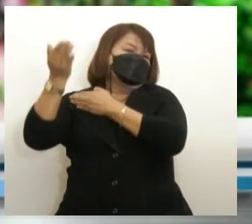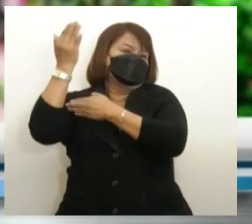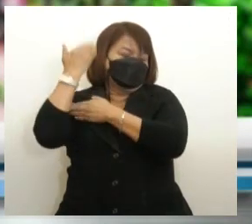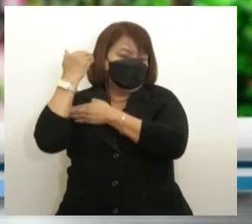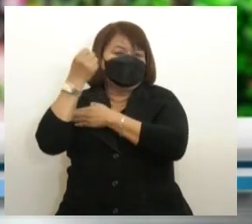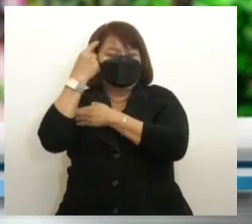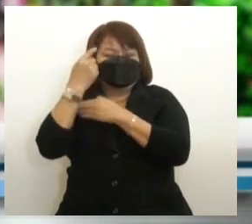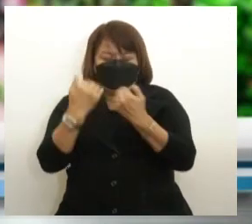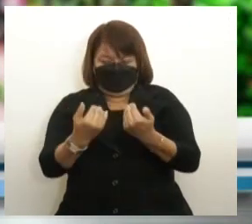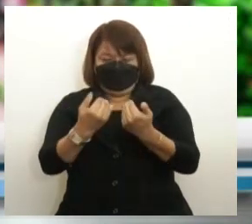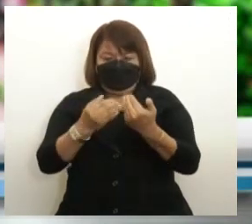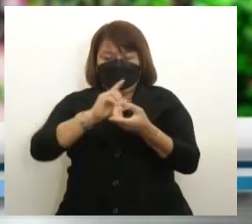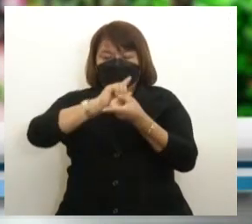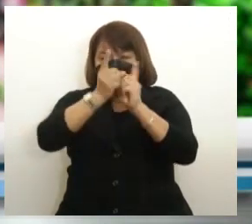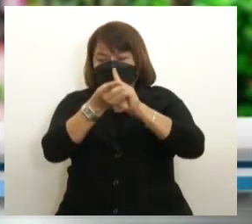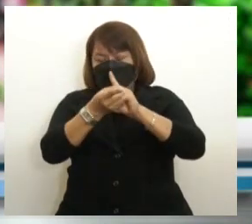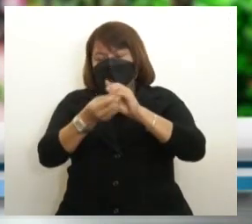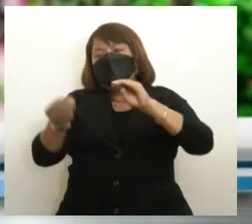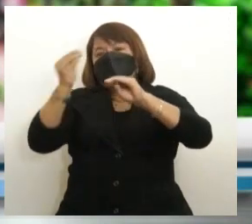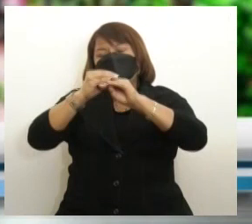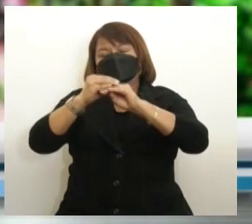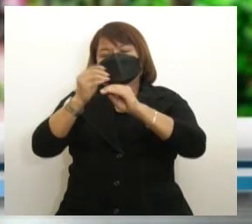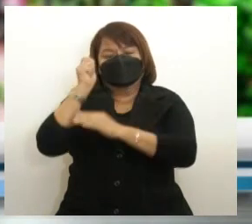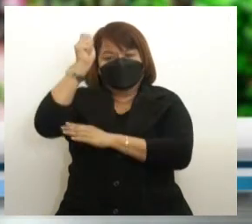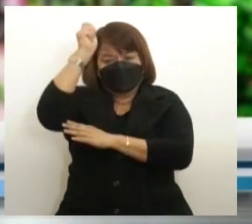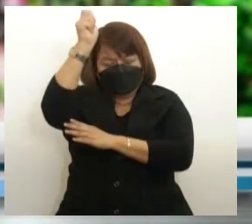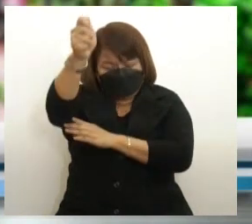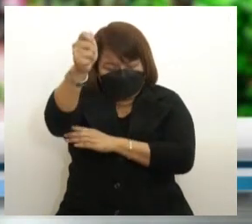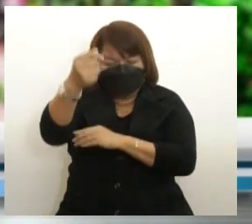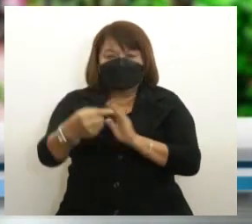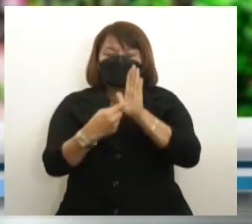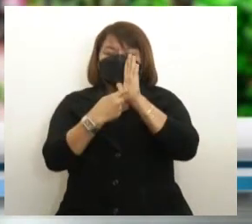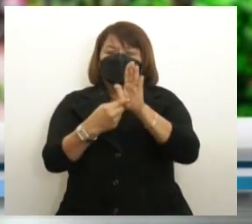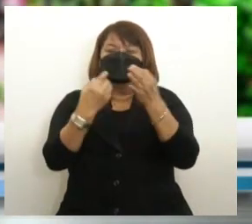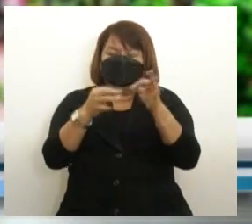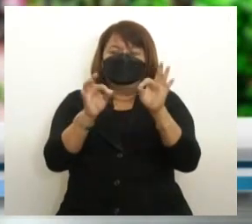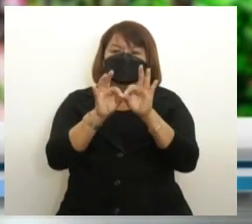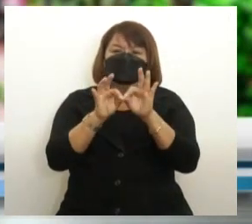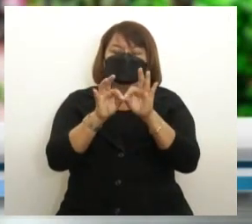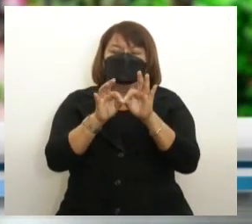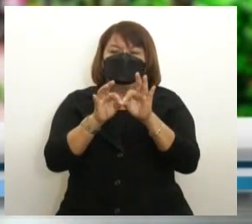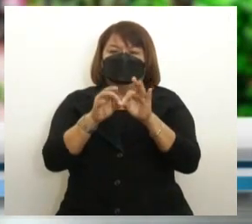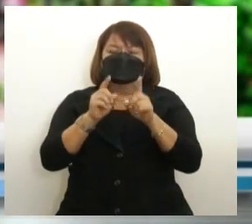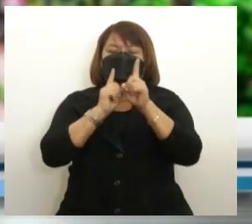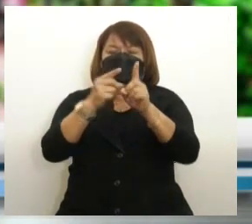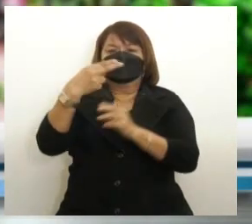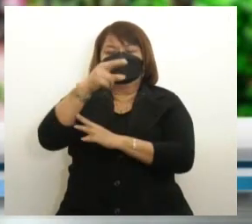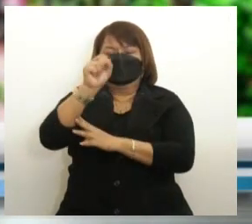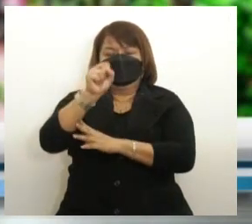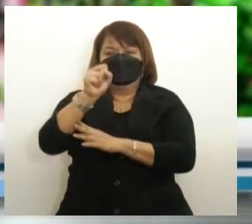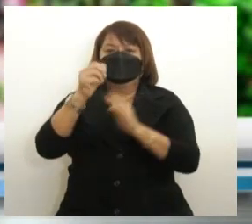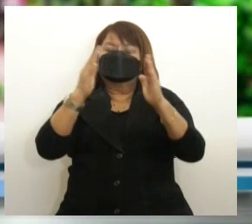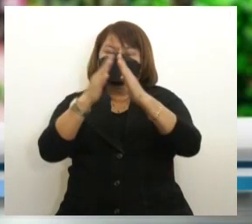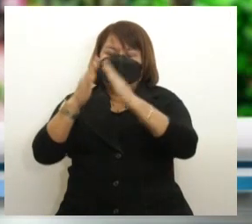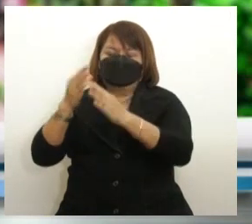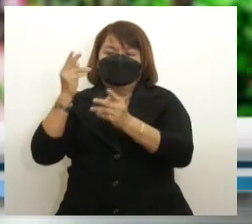เพิ่มเพื่อเพิ่มคุณค่าในอนาคตสิ่งที่จะเป็นตัวอย่างที่สำคัญในวันนี้จะเป็นตัวอย่างหลักสูตรท้องถิ่น ในวิชาประวั